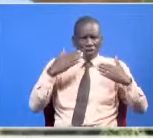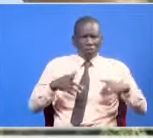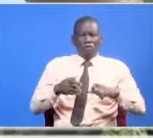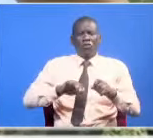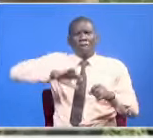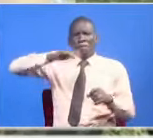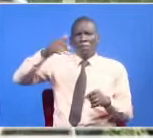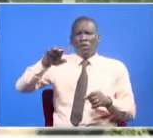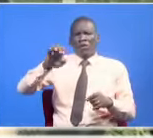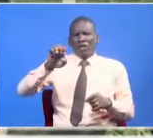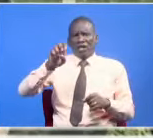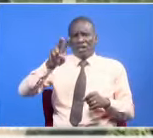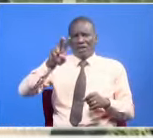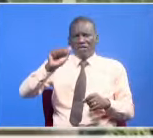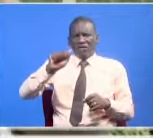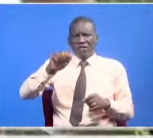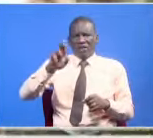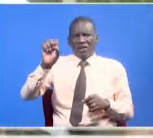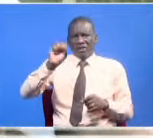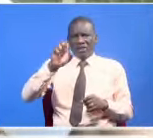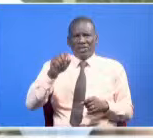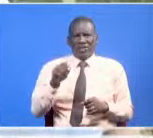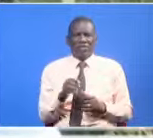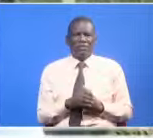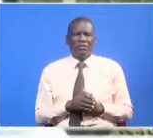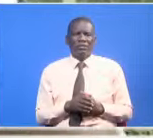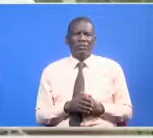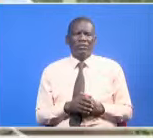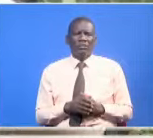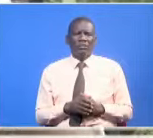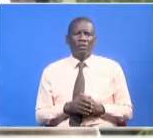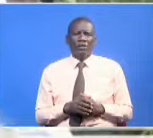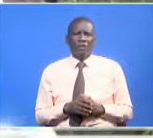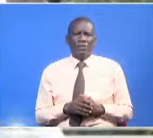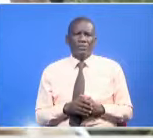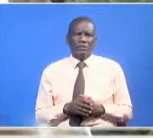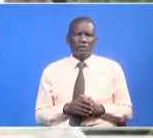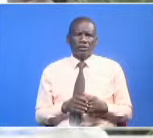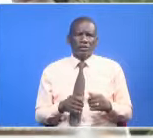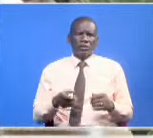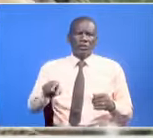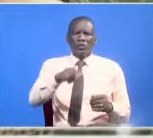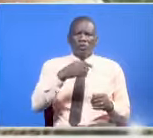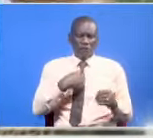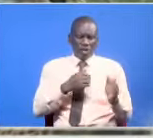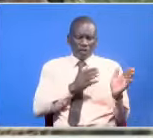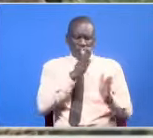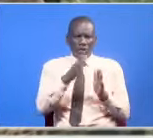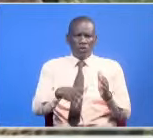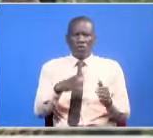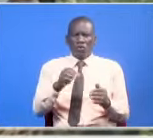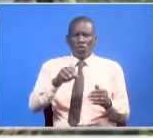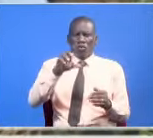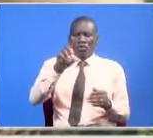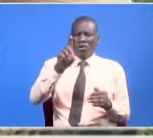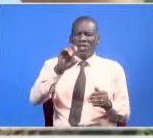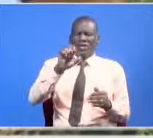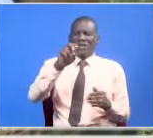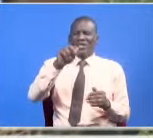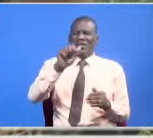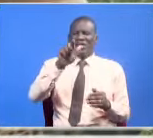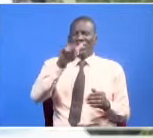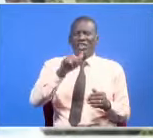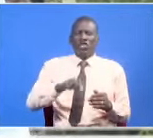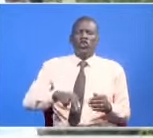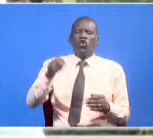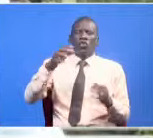Everest. Aconcagua in Argentina, tulikuwa tunapanga kwenda Denali in North America, the